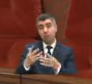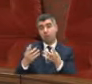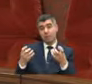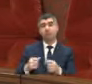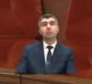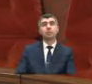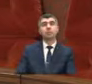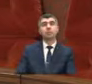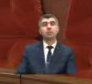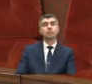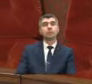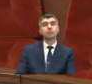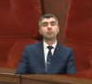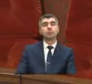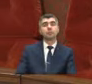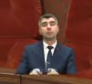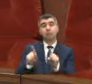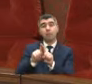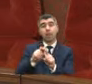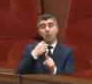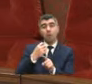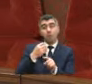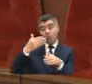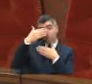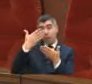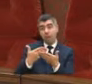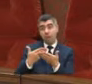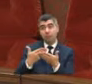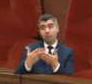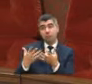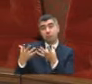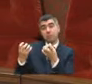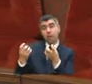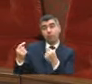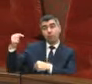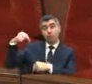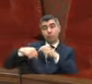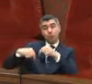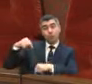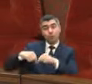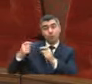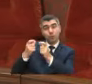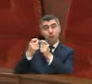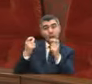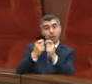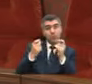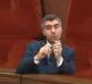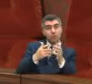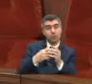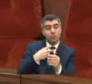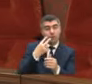من ذلك أنه رغم حاجة البلاد ديالنا لاستثمارات ضخمة، مع ذلك لا يمر أي استثمار إلا إذا كان